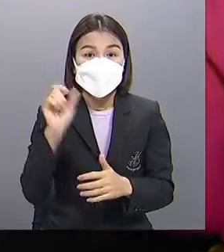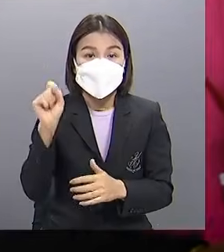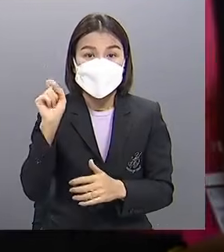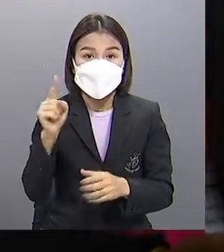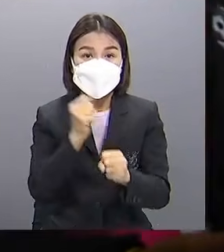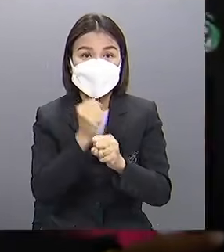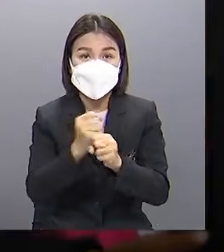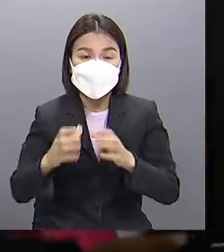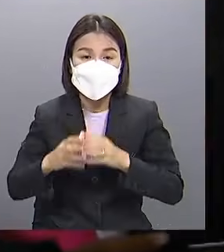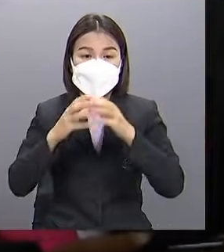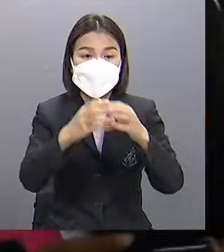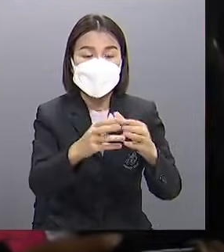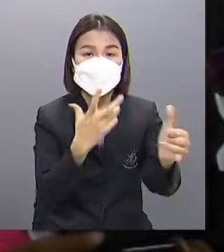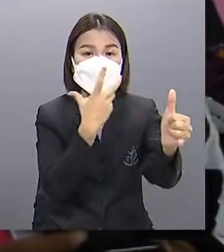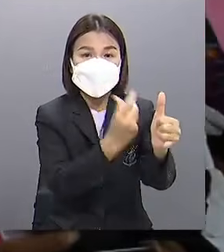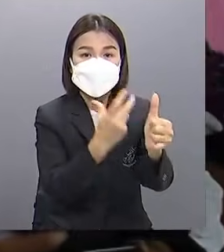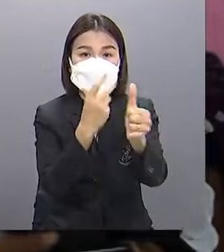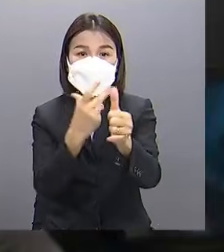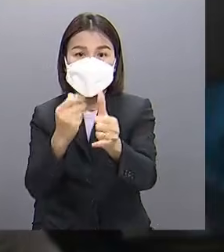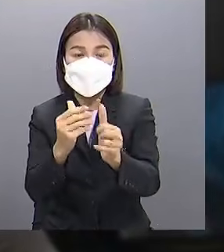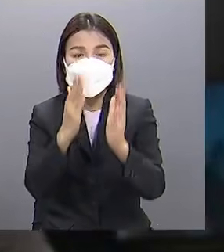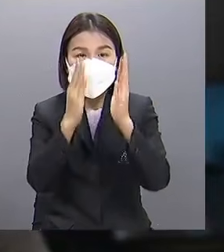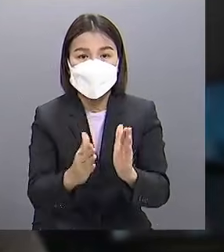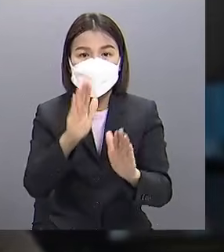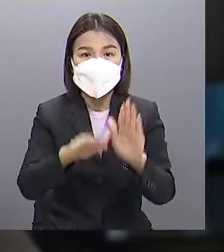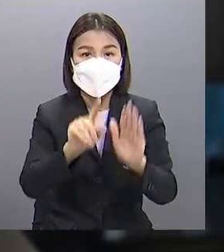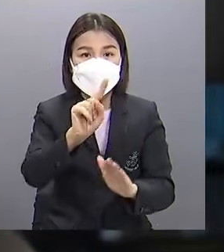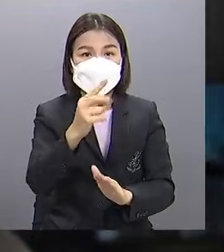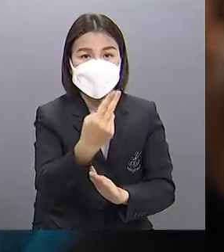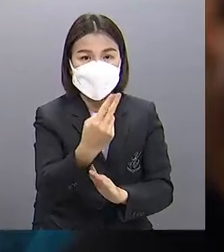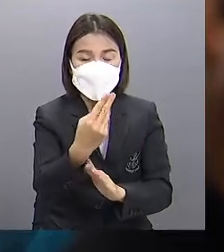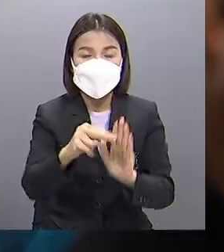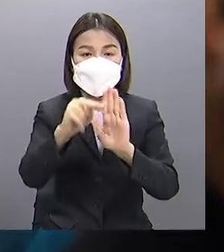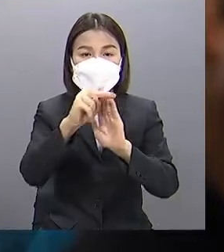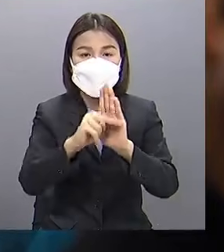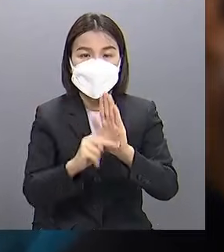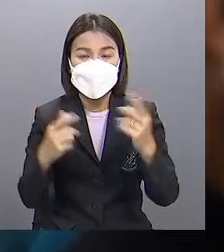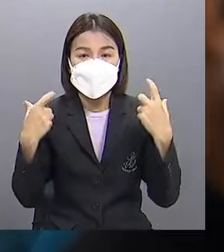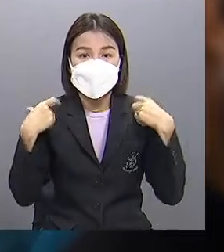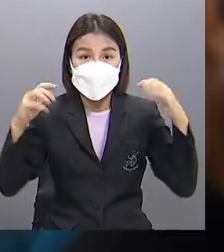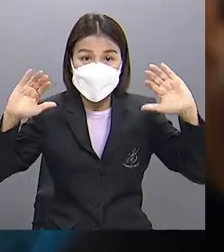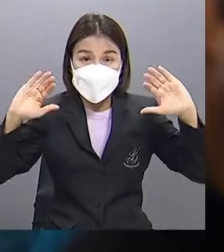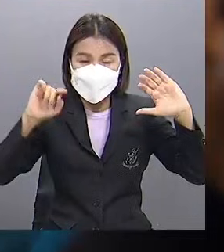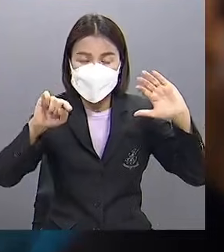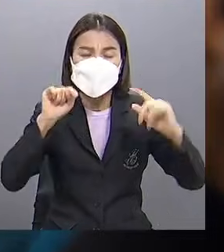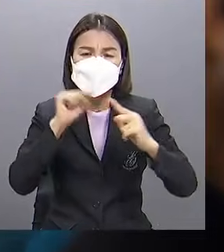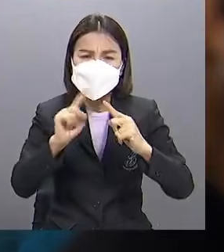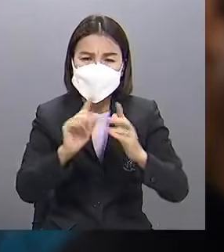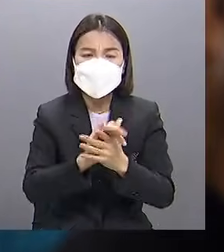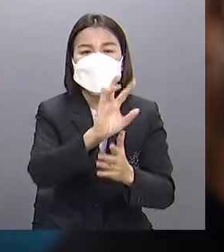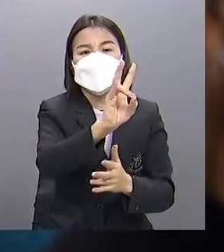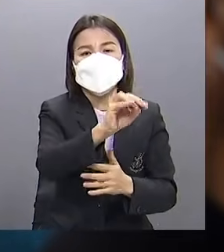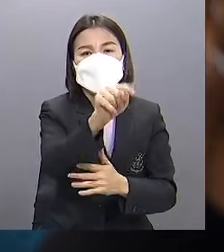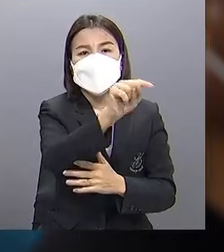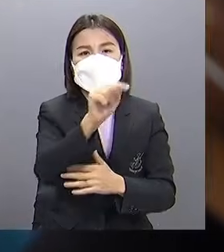ให้ครบอีก 10,000 กว่าคนตามนโยบายของภาครัฐที่ต้องการฉีดให้ได้ร้อยละ70ของประชากรทั้งหม